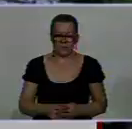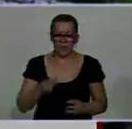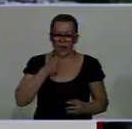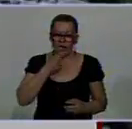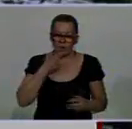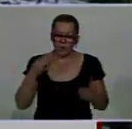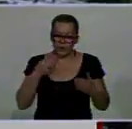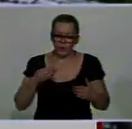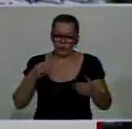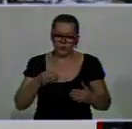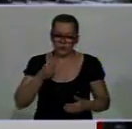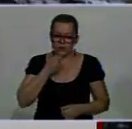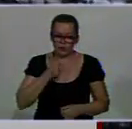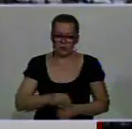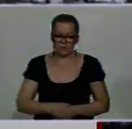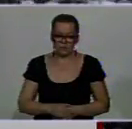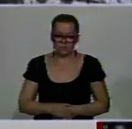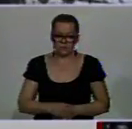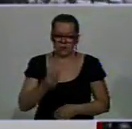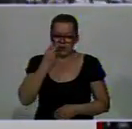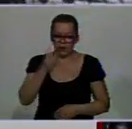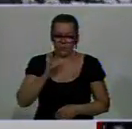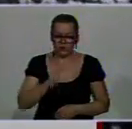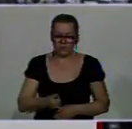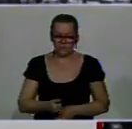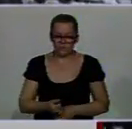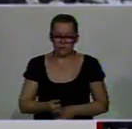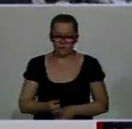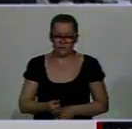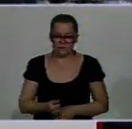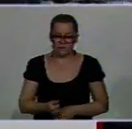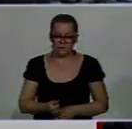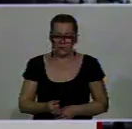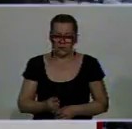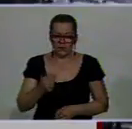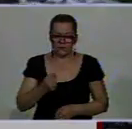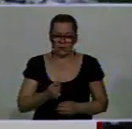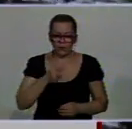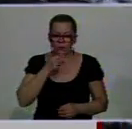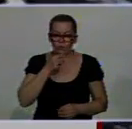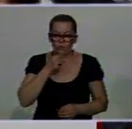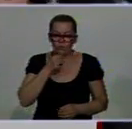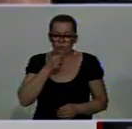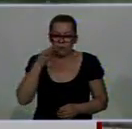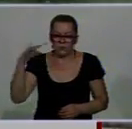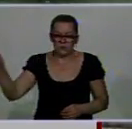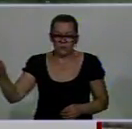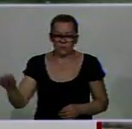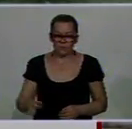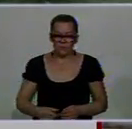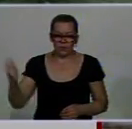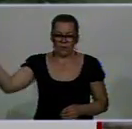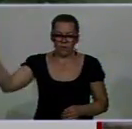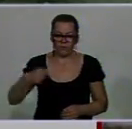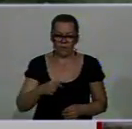ani. Da. Și uite ce ajunsese. Unde să-l ducă? Vine de